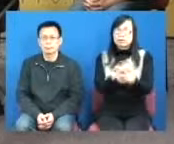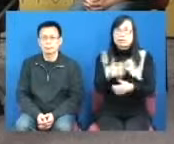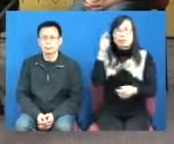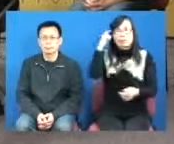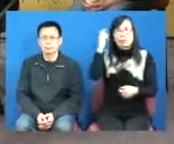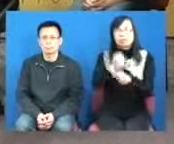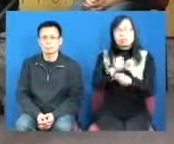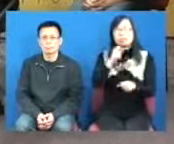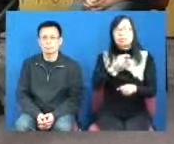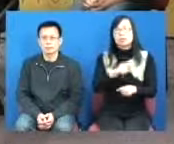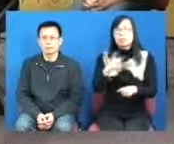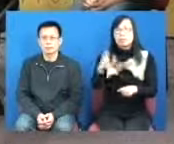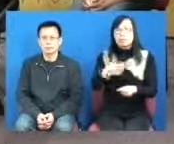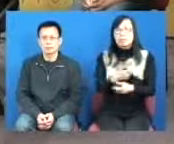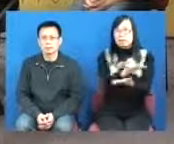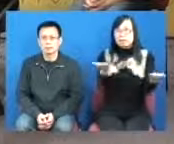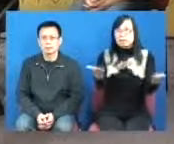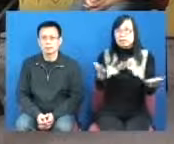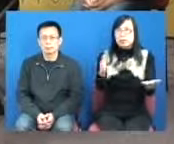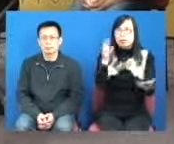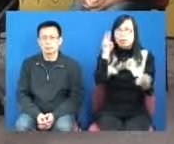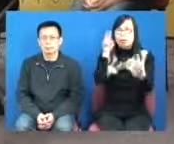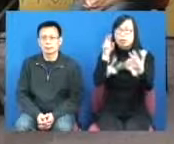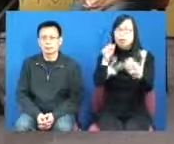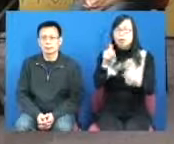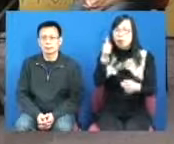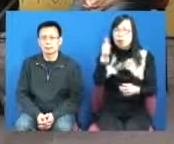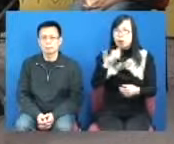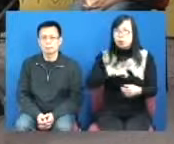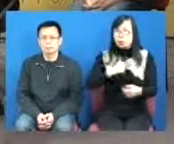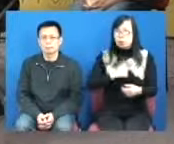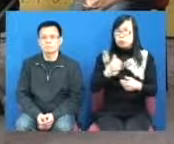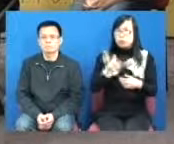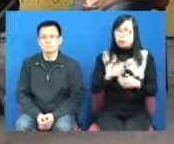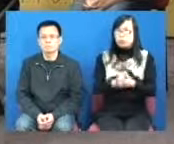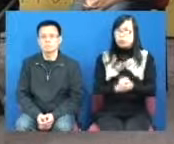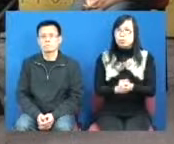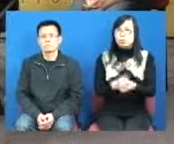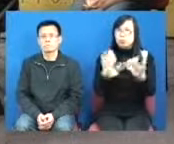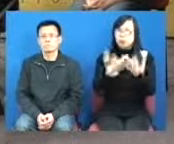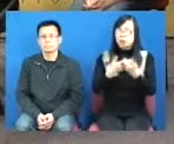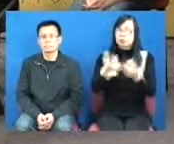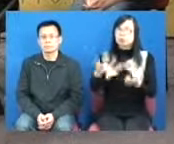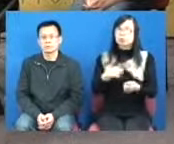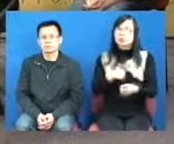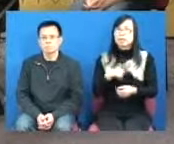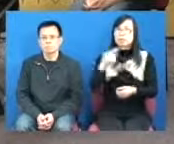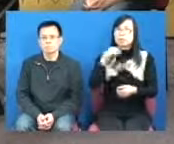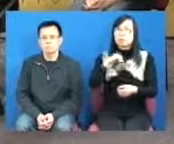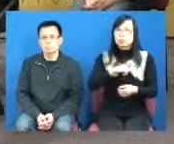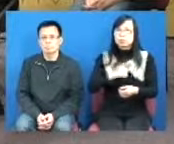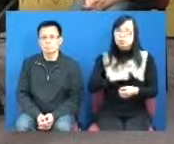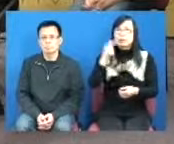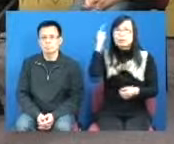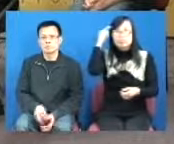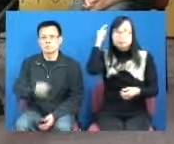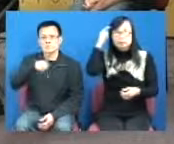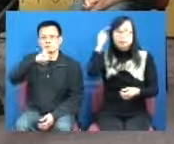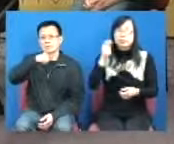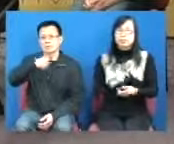你想做什麼大家都有個可見性即預算案其實都是某程度亦都是預知他會怎樣